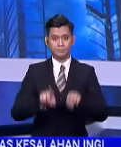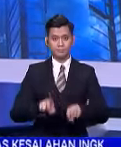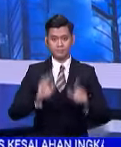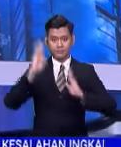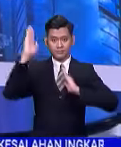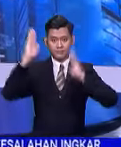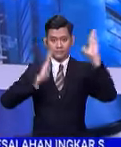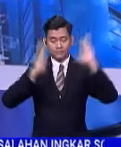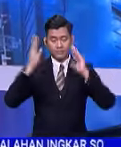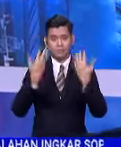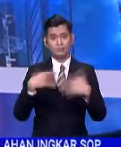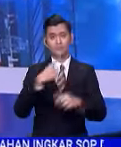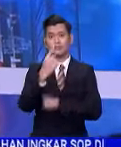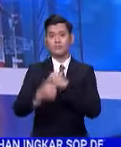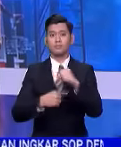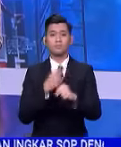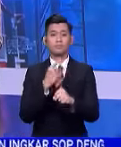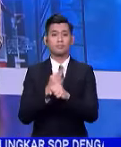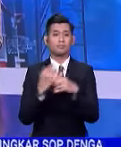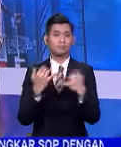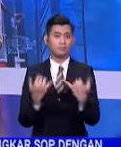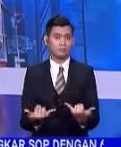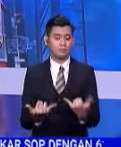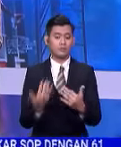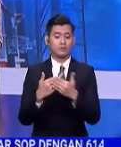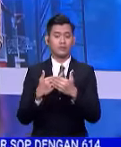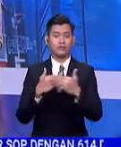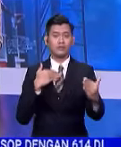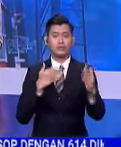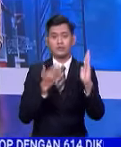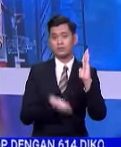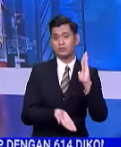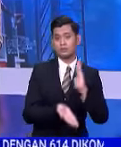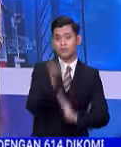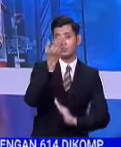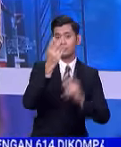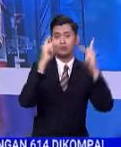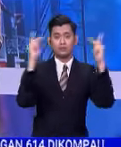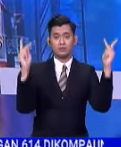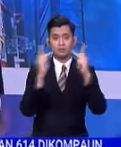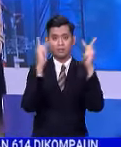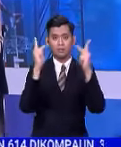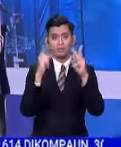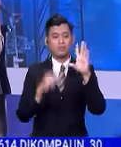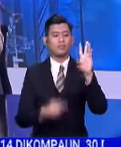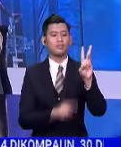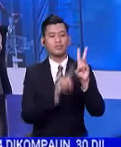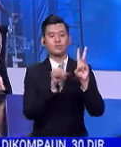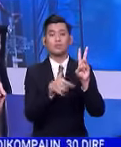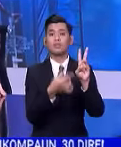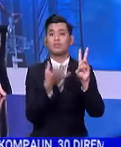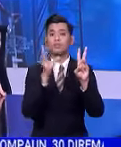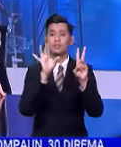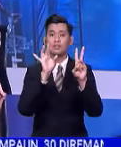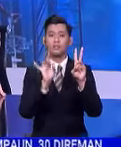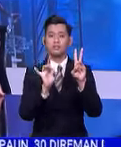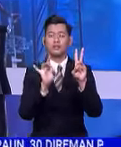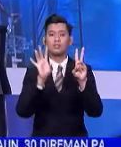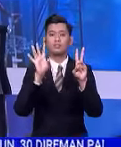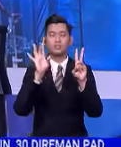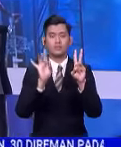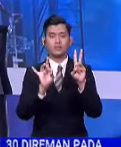lebih setahun lalu. Sebelum ini, kes baru tertinggi pernah direkodkan pada Khamis lepas dengan 6,806